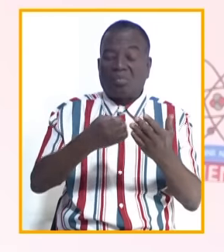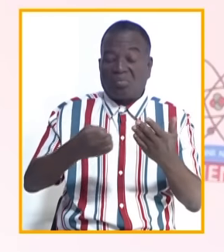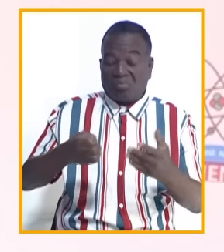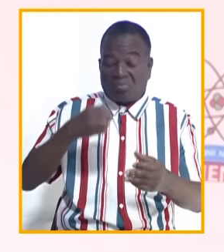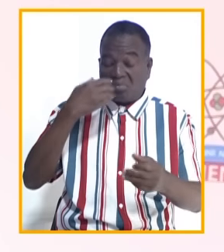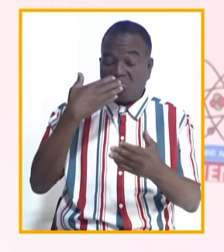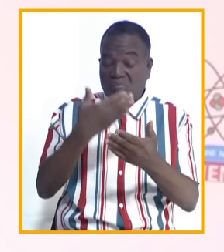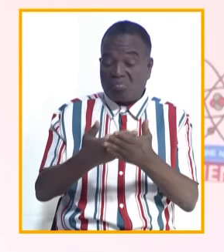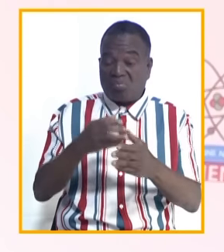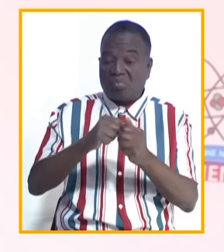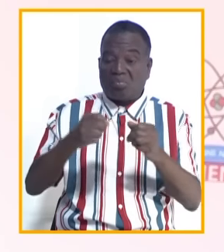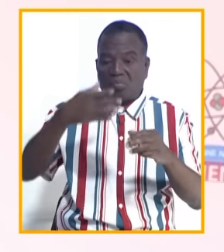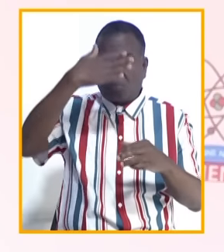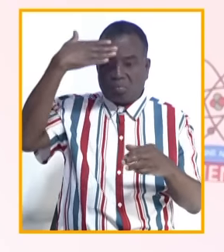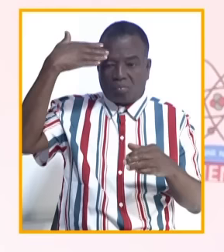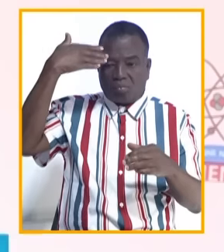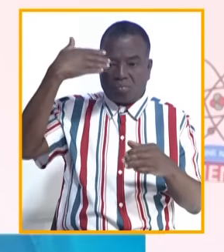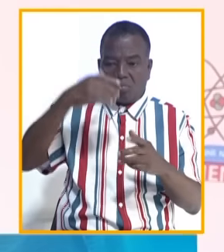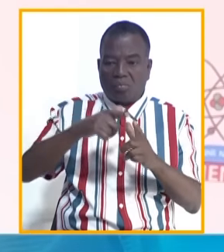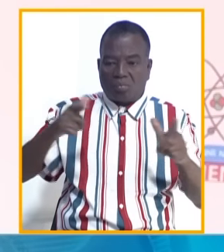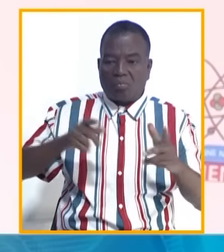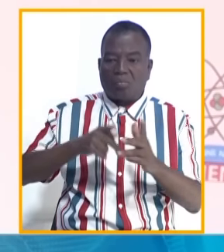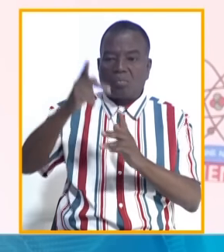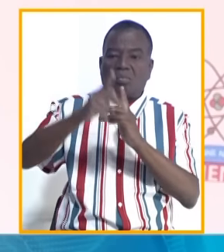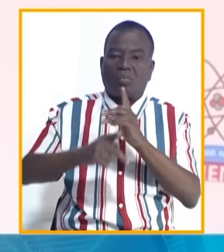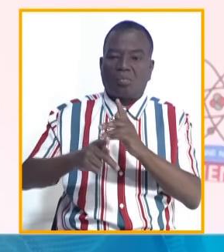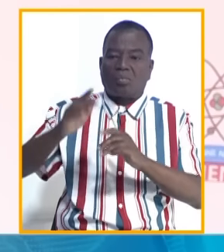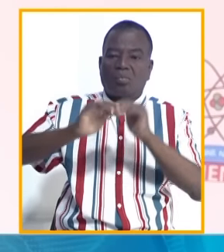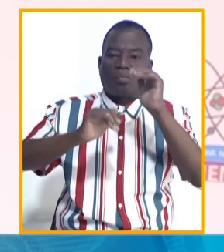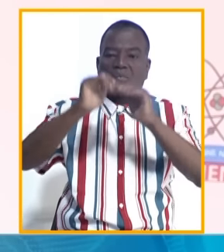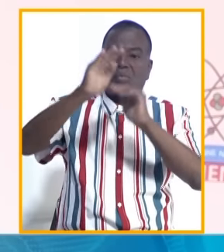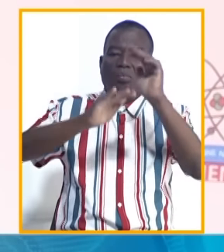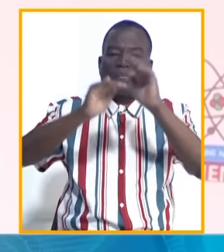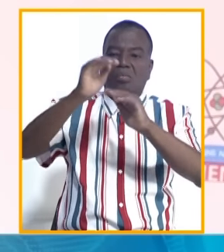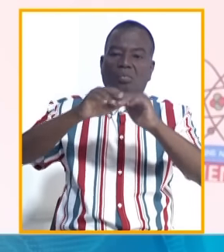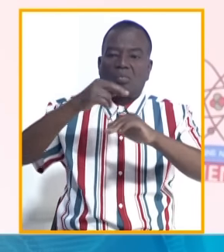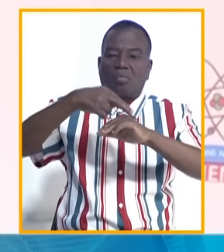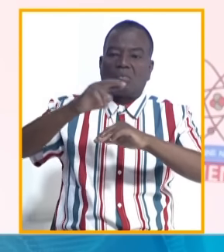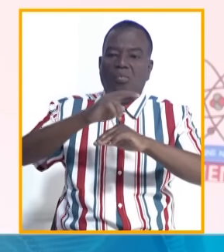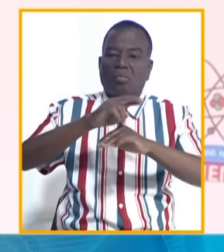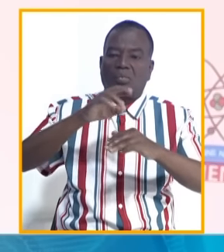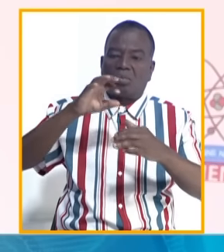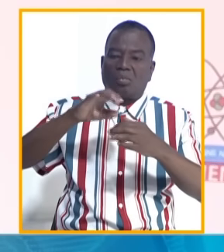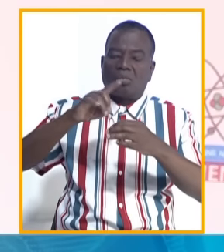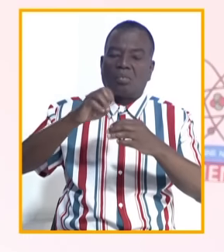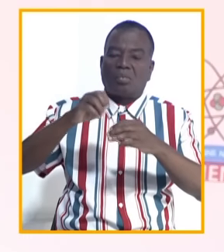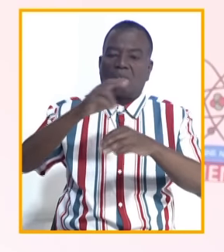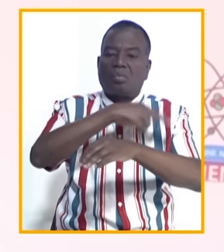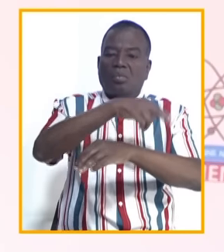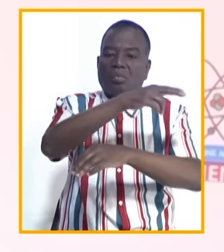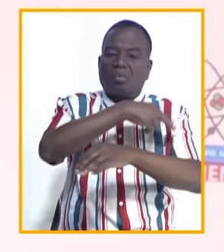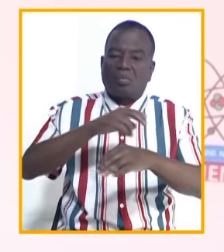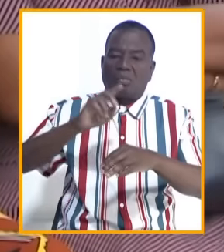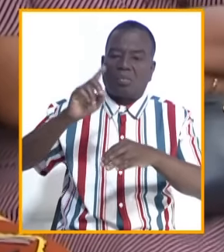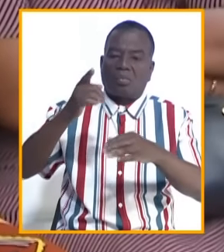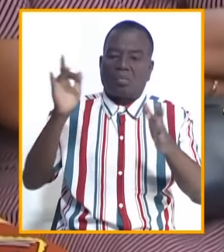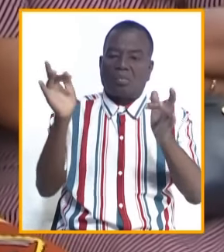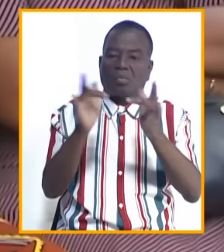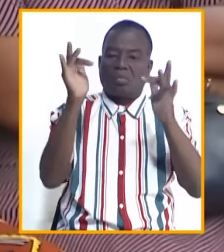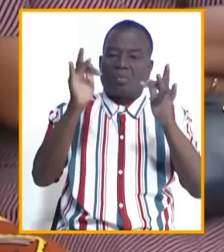pointe, sans oublier le vaste programme de construction et de réhabilitation des établissements sanitaires de premier